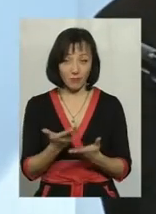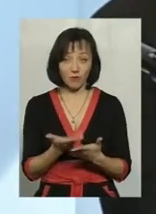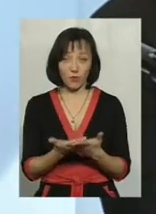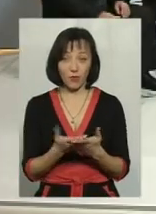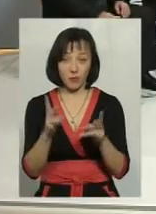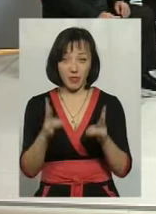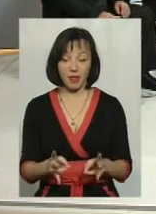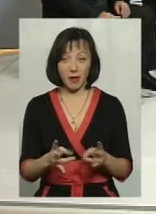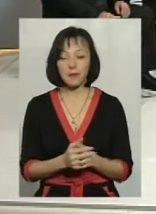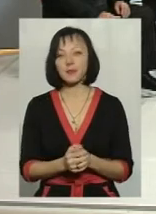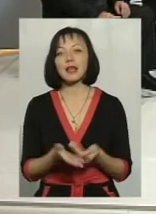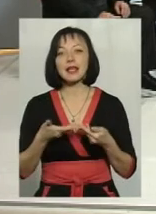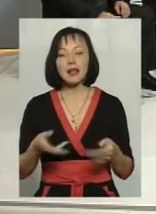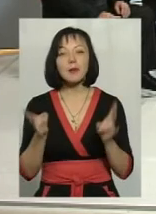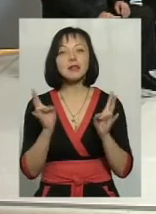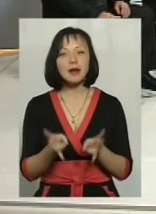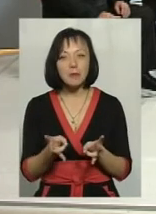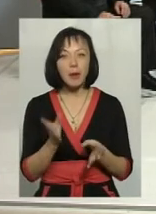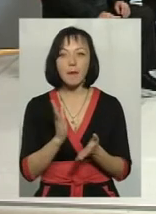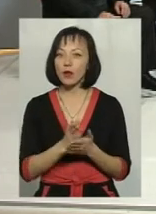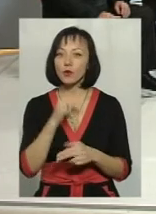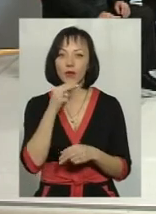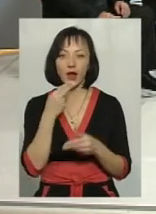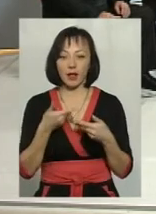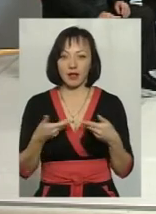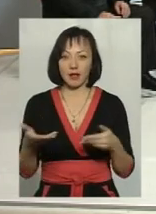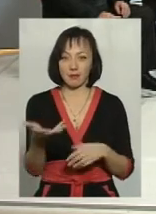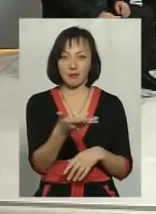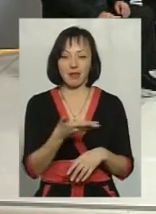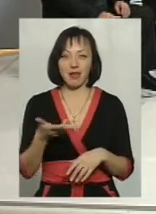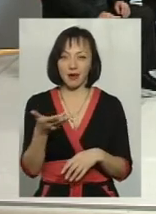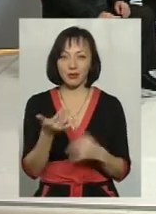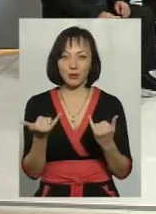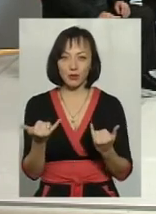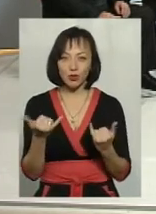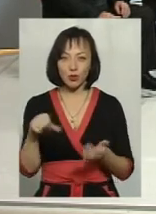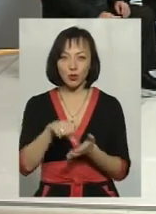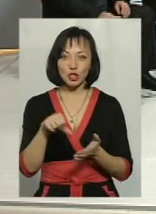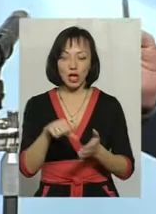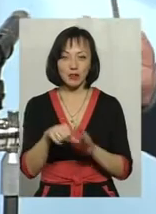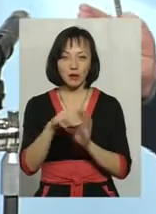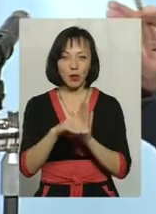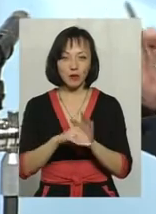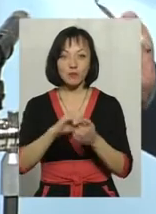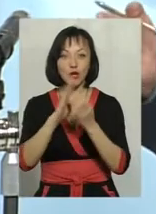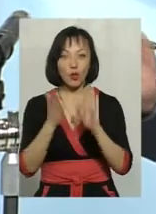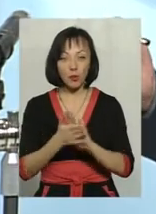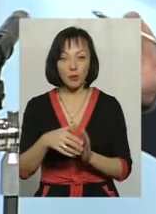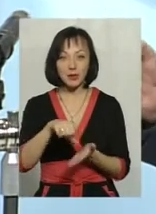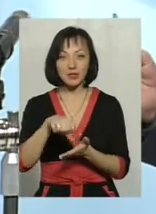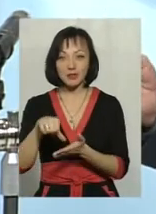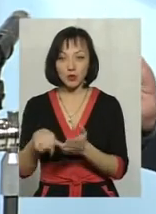От біда. Нам треба якраз, я маю на увазі нас 5 якраз сьогоднішніх учасників, а в цілому